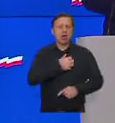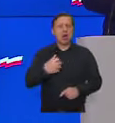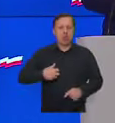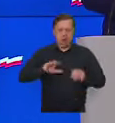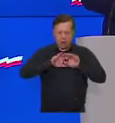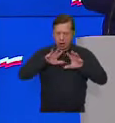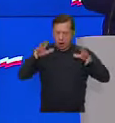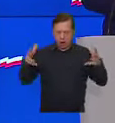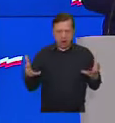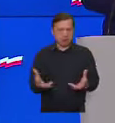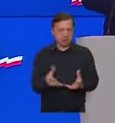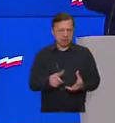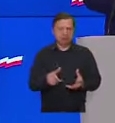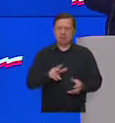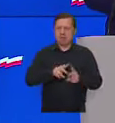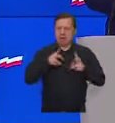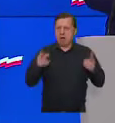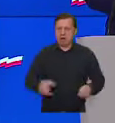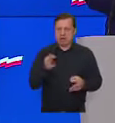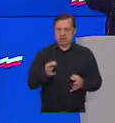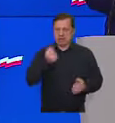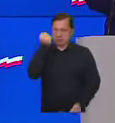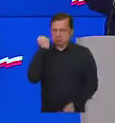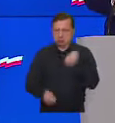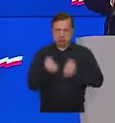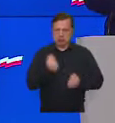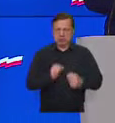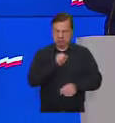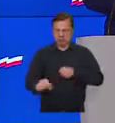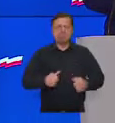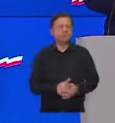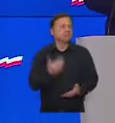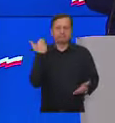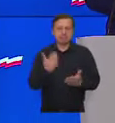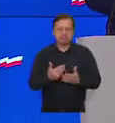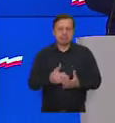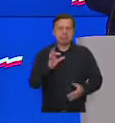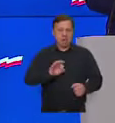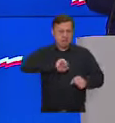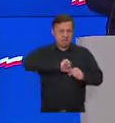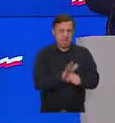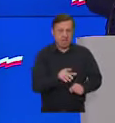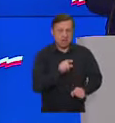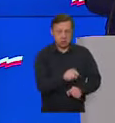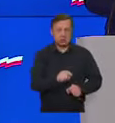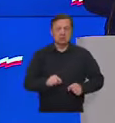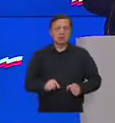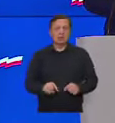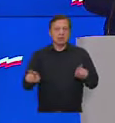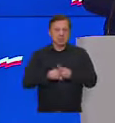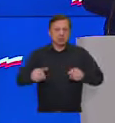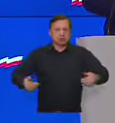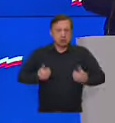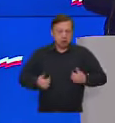gospodarka przeżywa bardzo ciężki czas, bo w ślad za tym wirusem od strony zdrowia,